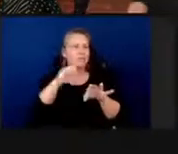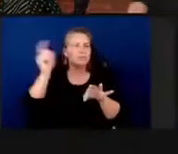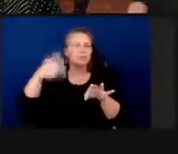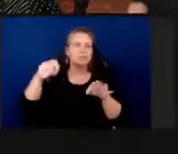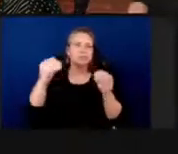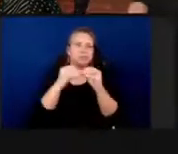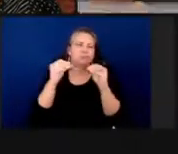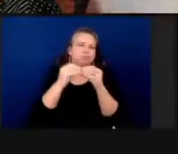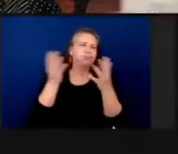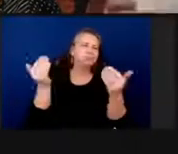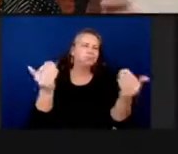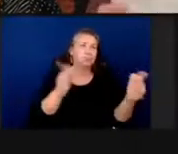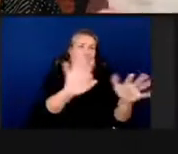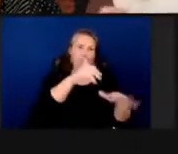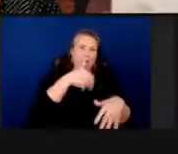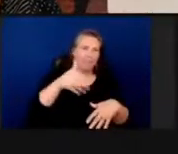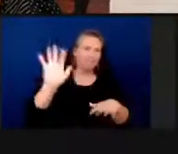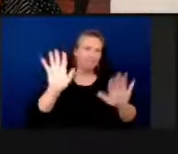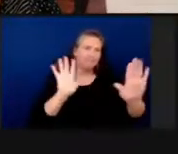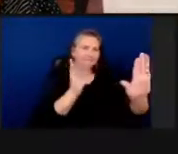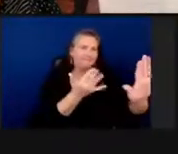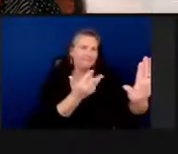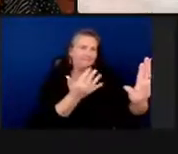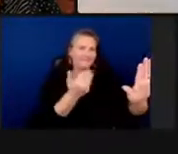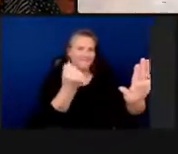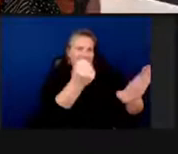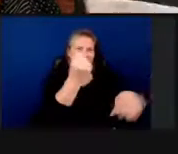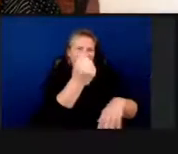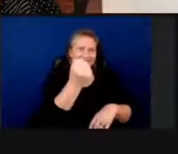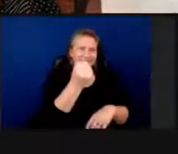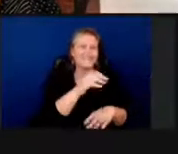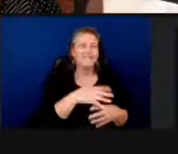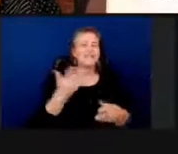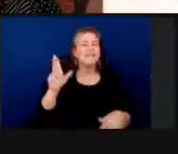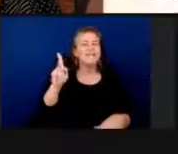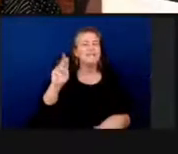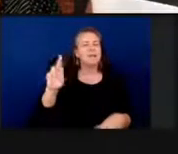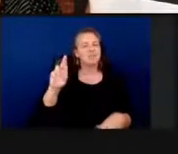ngazi ya kati. Tumejifunza mengi sana hapa, pengine